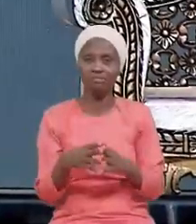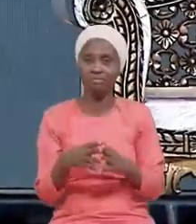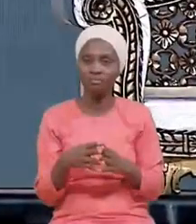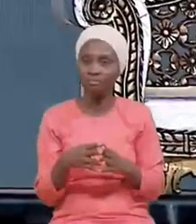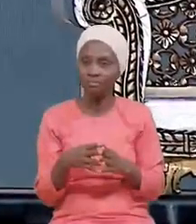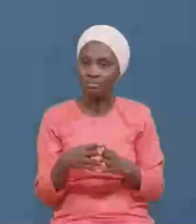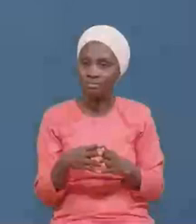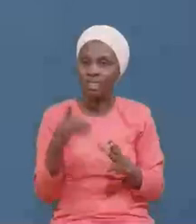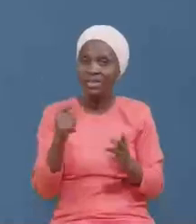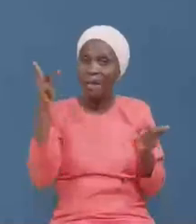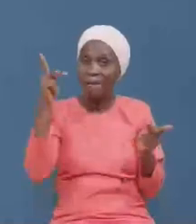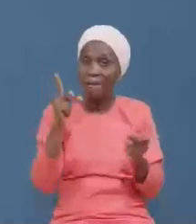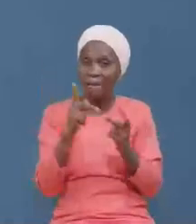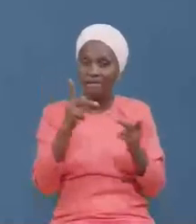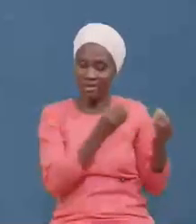Un sacrifice parfait.